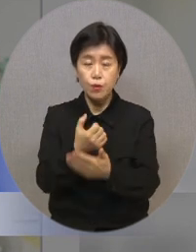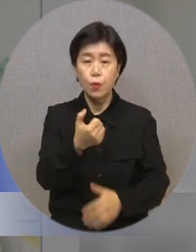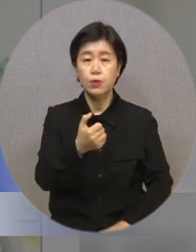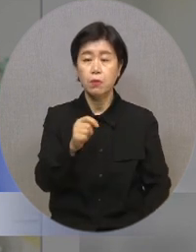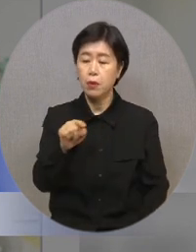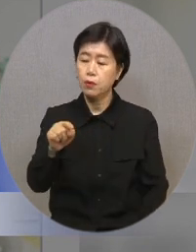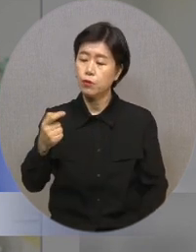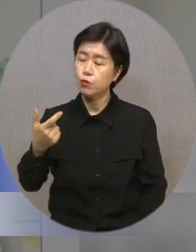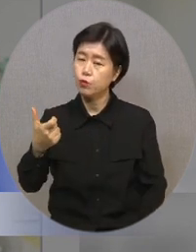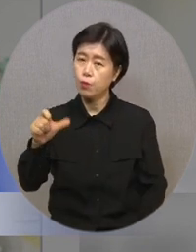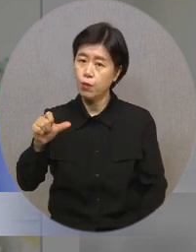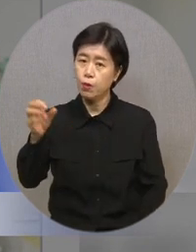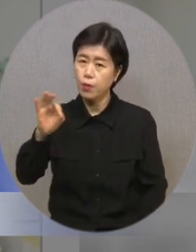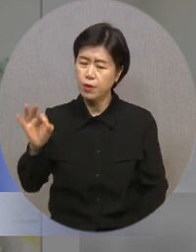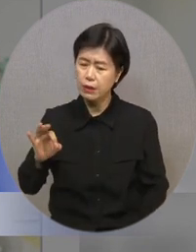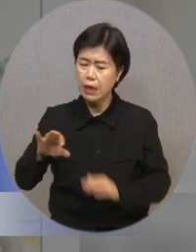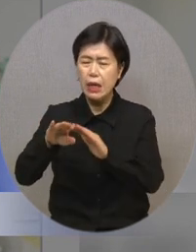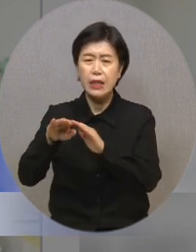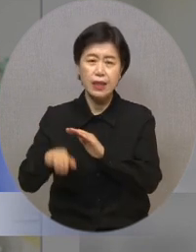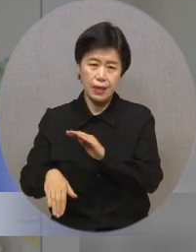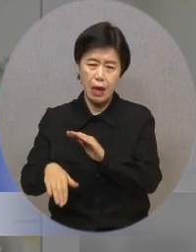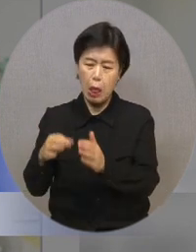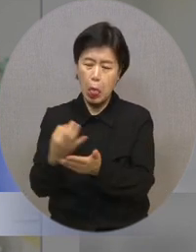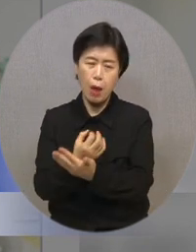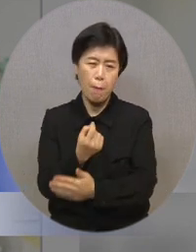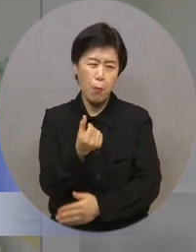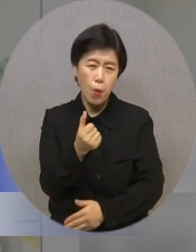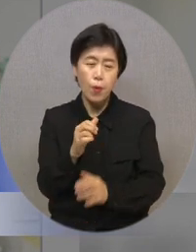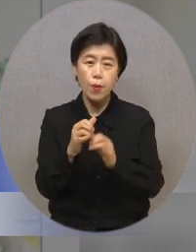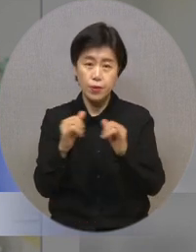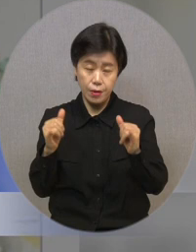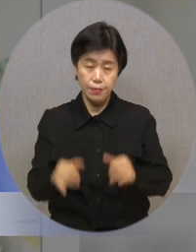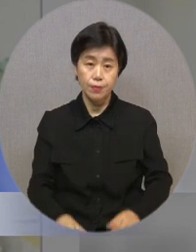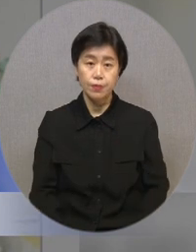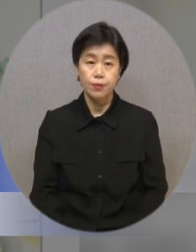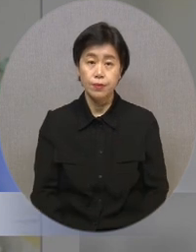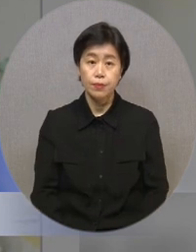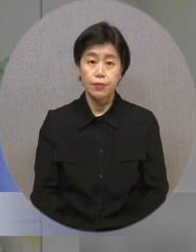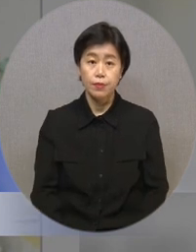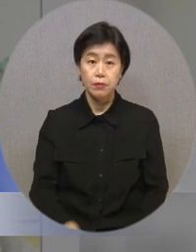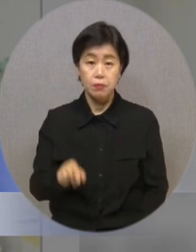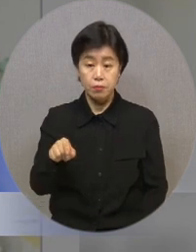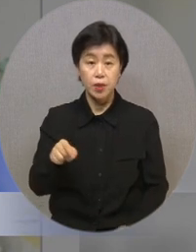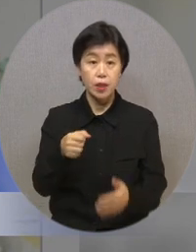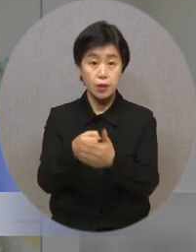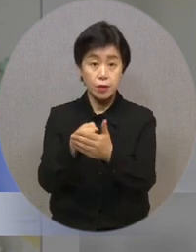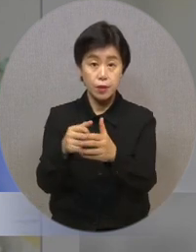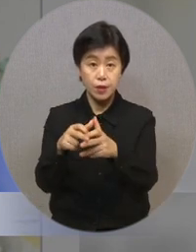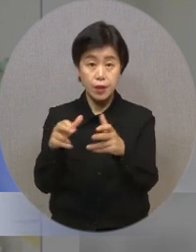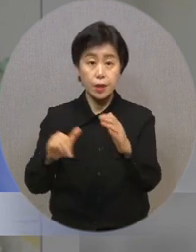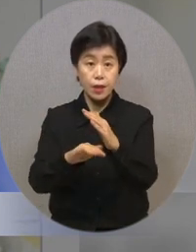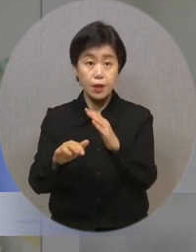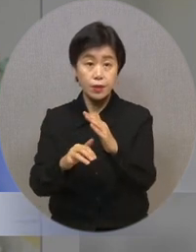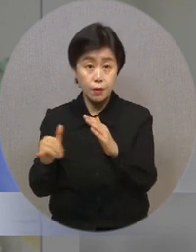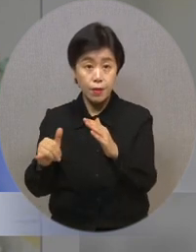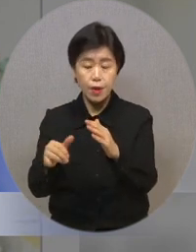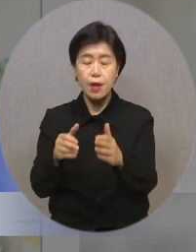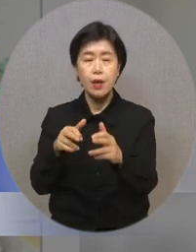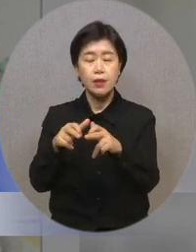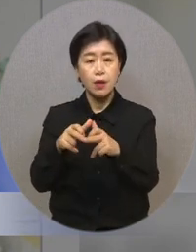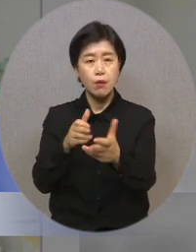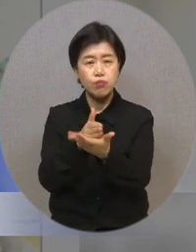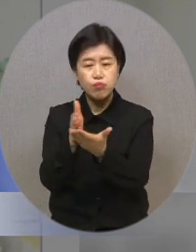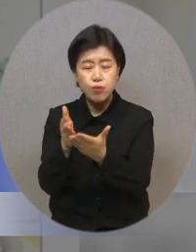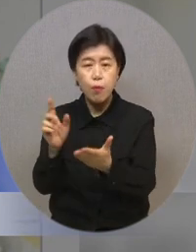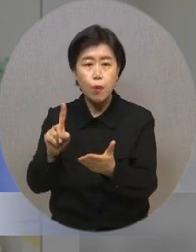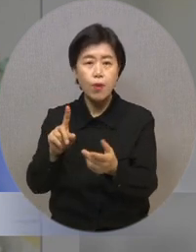50% 65% 이하 가구입니다 해당 사업에 선정된 장애 과정에는 장애 특성을 반영한 주거 편의